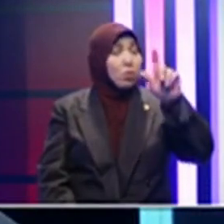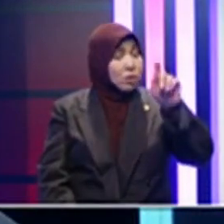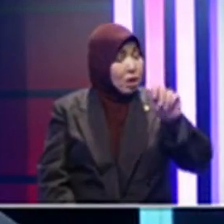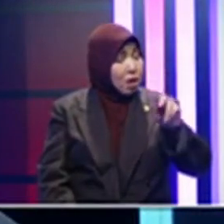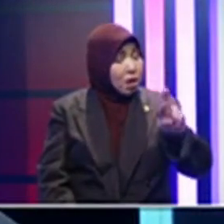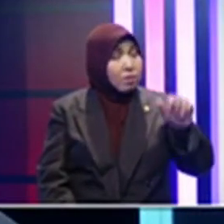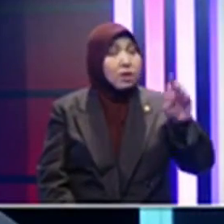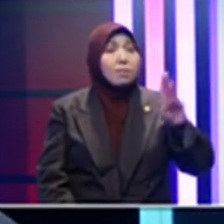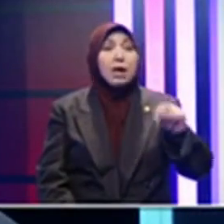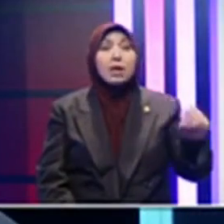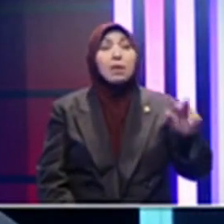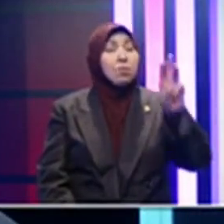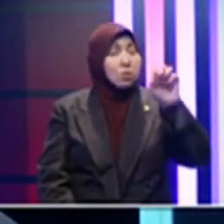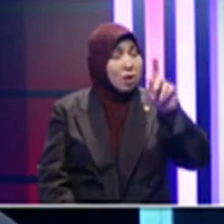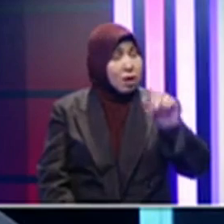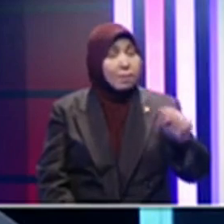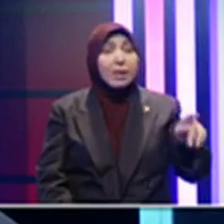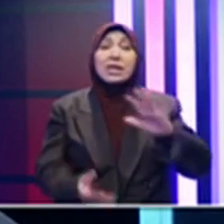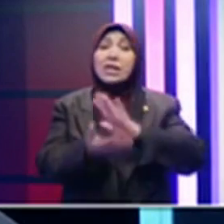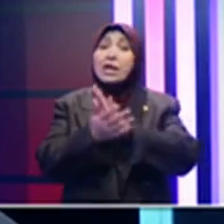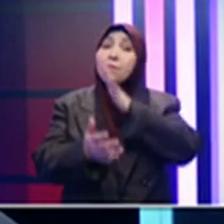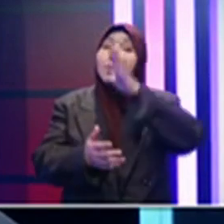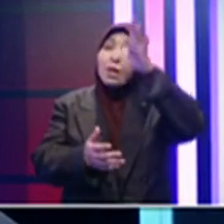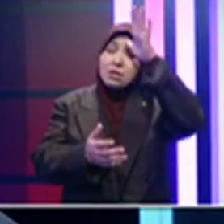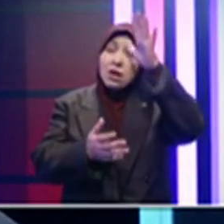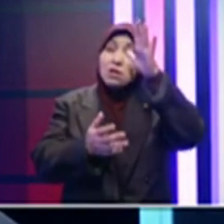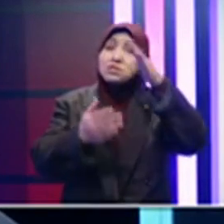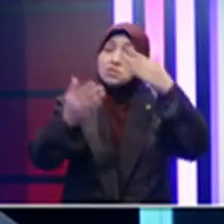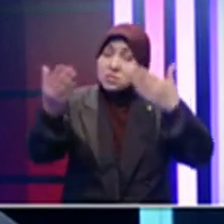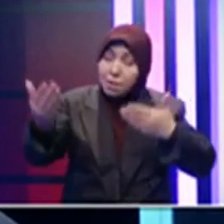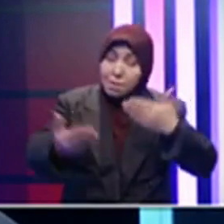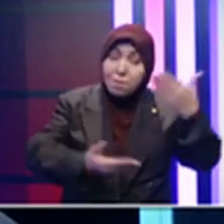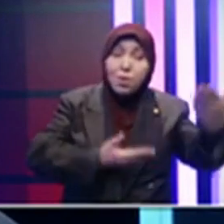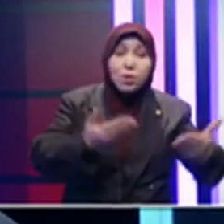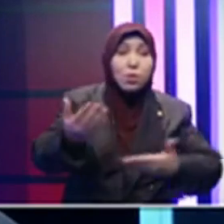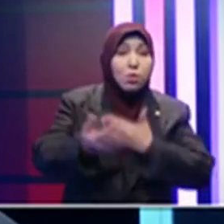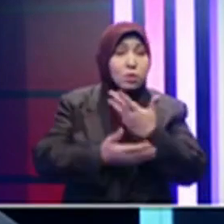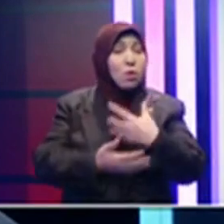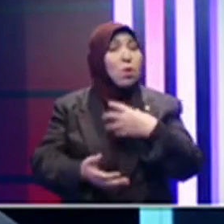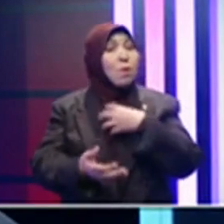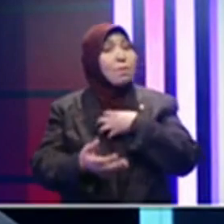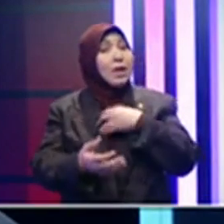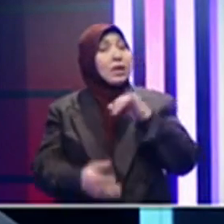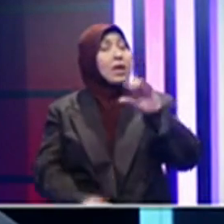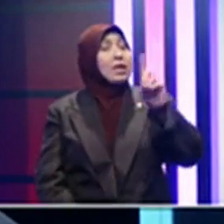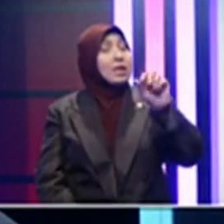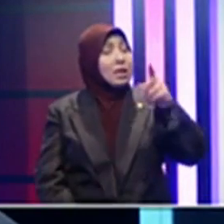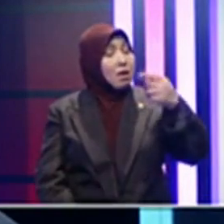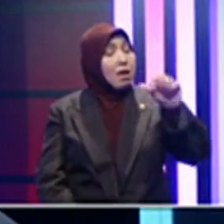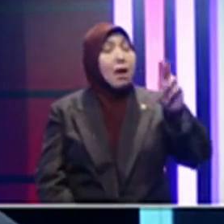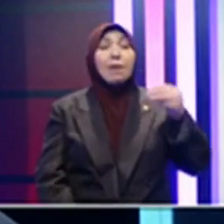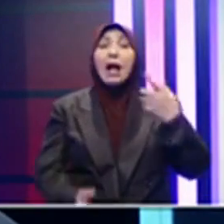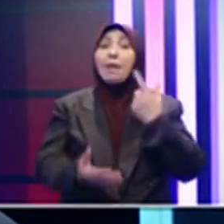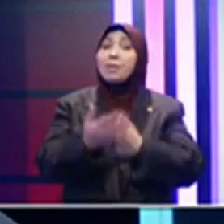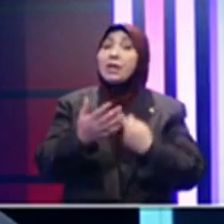mutaqariban, mutamathilain. Ibu-ibu, ayah-ayah sekalian jemput untuk kongsikan dekat ruangan kami. Idgham apa hari ni kita